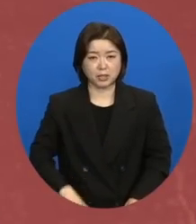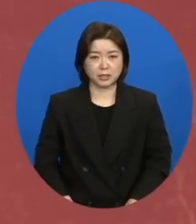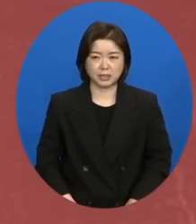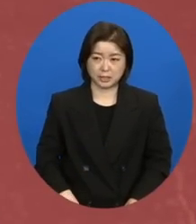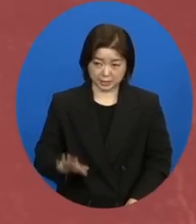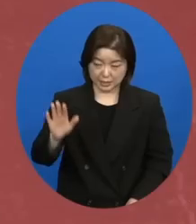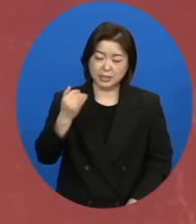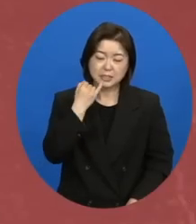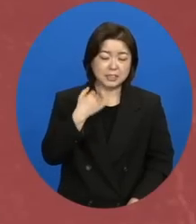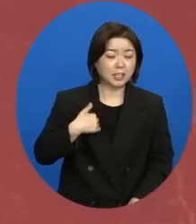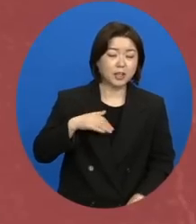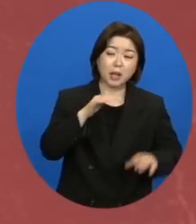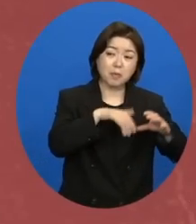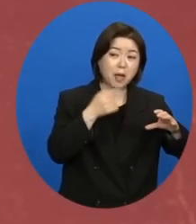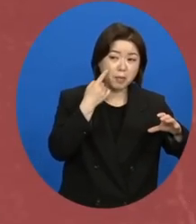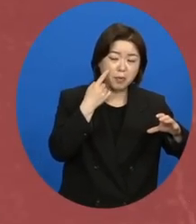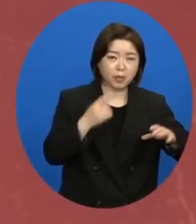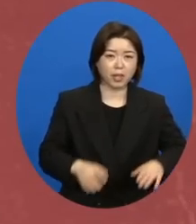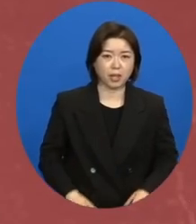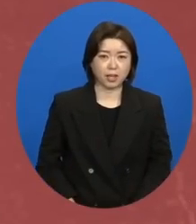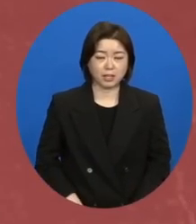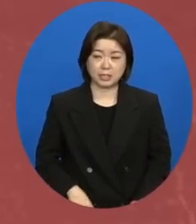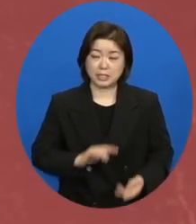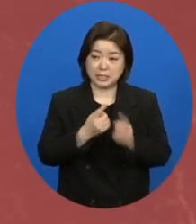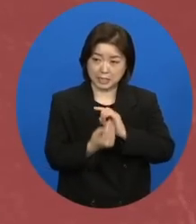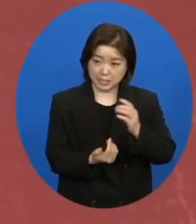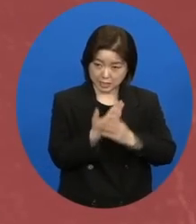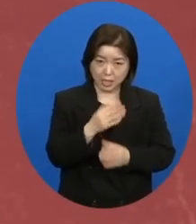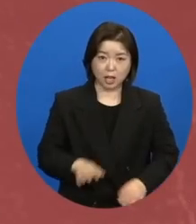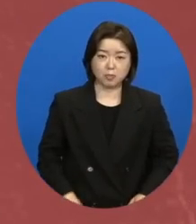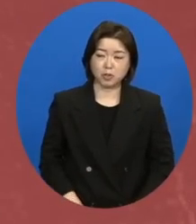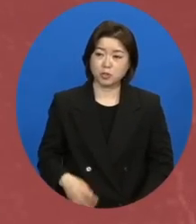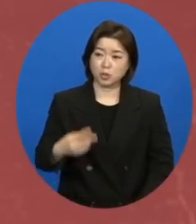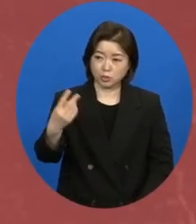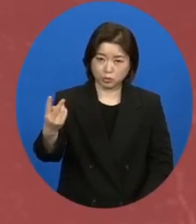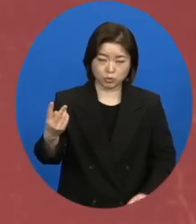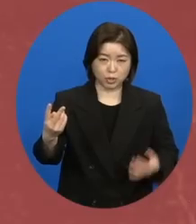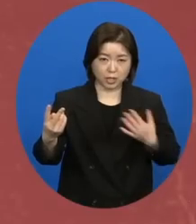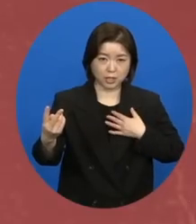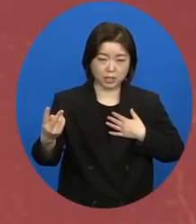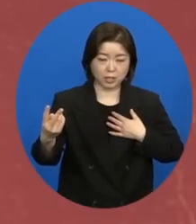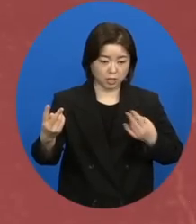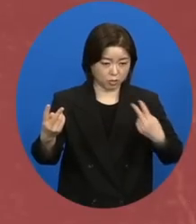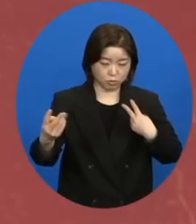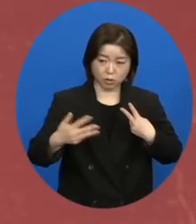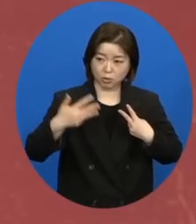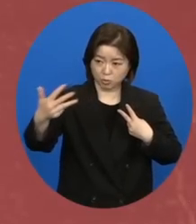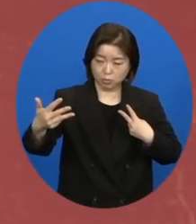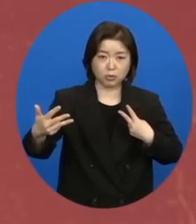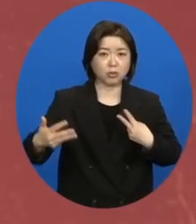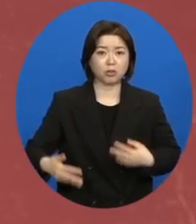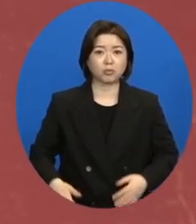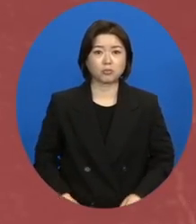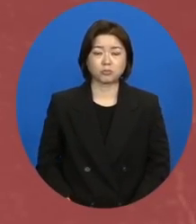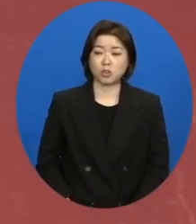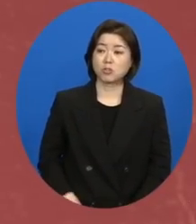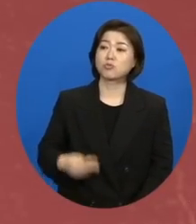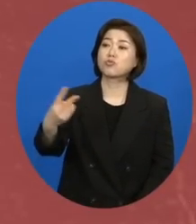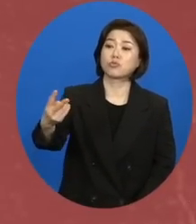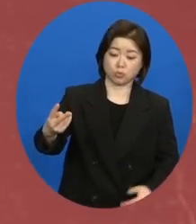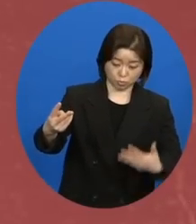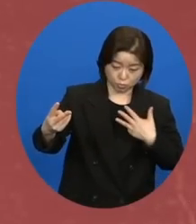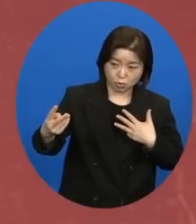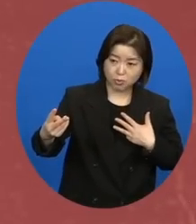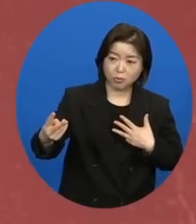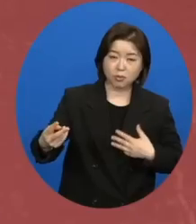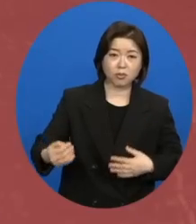파자. 그럼 팔아. 그 대신 나오면 너가 두 개 먹고 우리한테 여덟 개를 가져와라. 그러더래요. 그래서 네가 두 개 먹고 내가